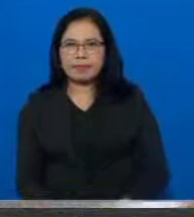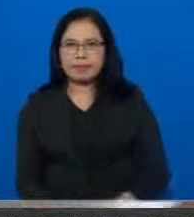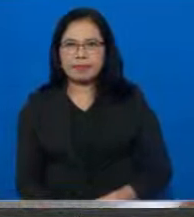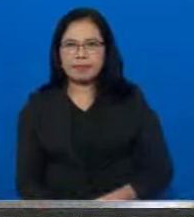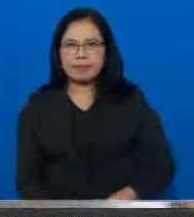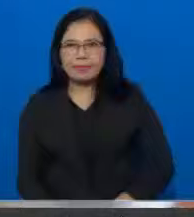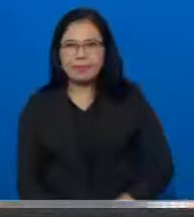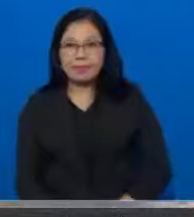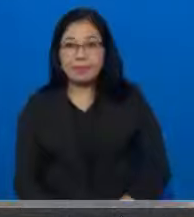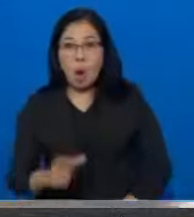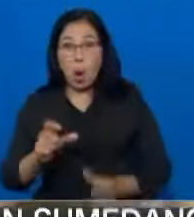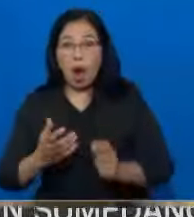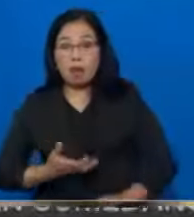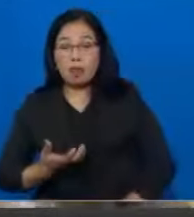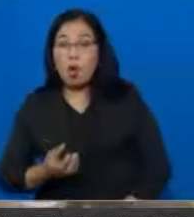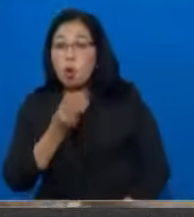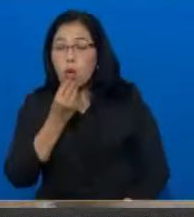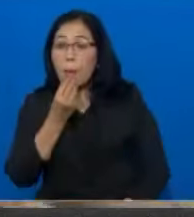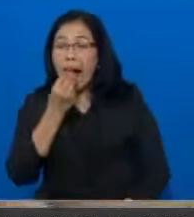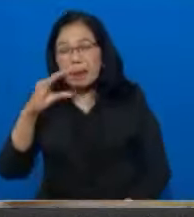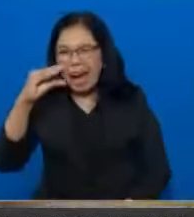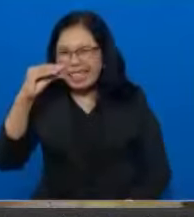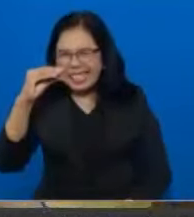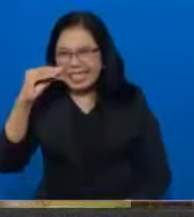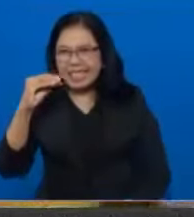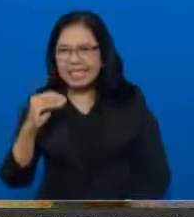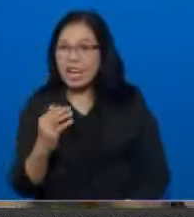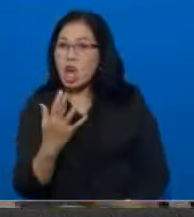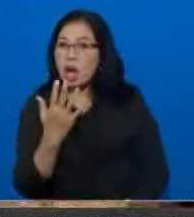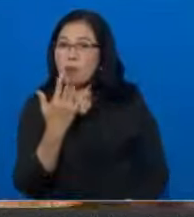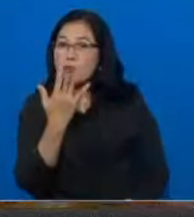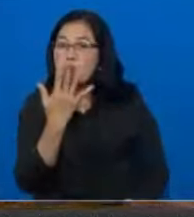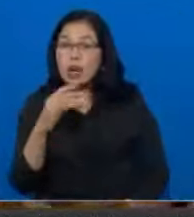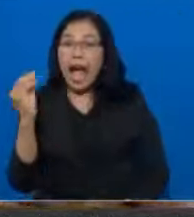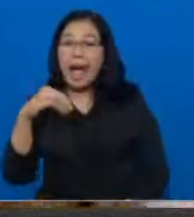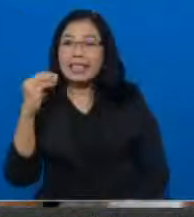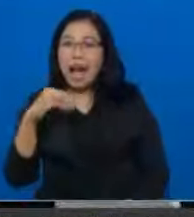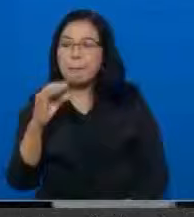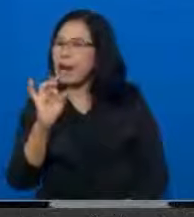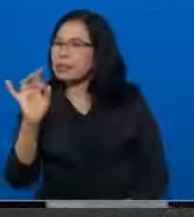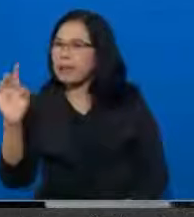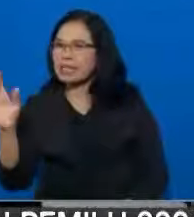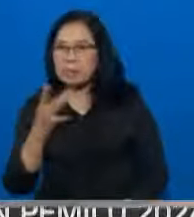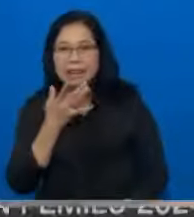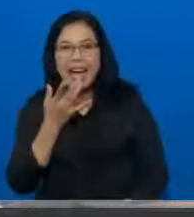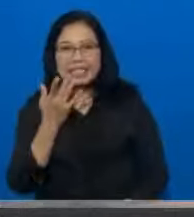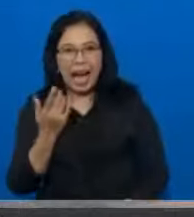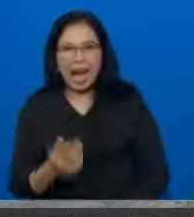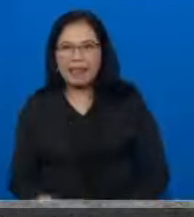Ada yang gemar menyantap bubur untuk sarapan? Bubur ayam hadir dalam berbagai varian rasa.